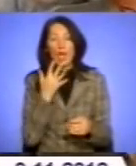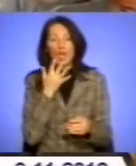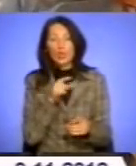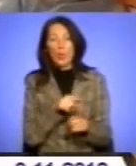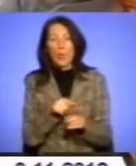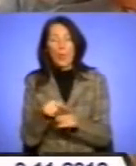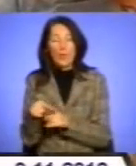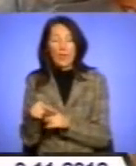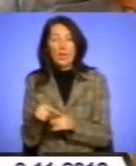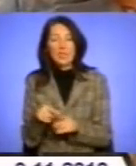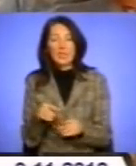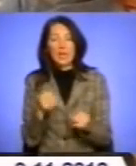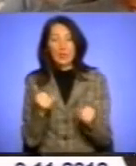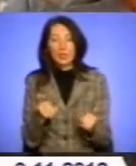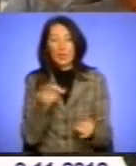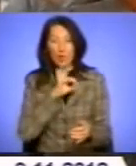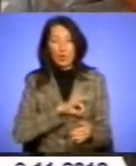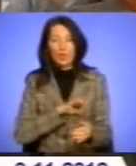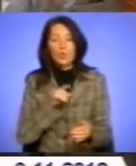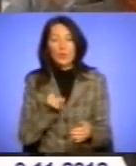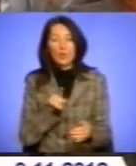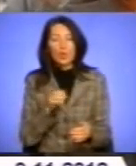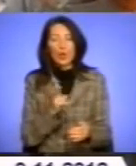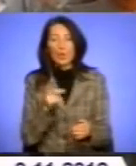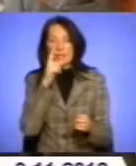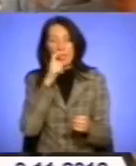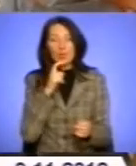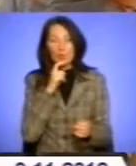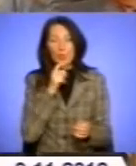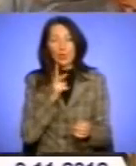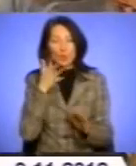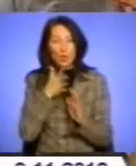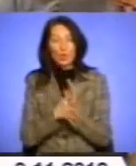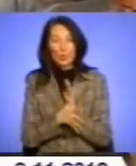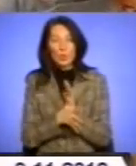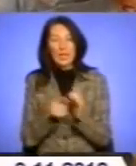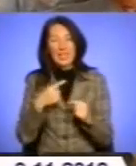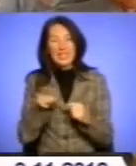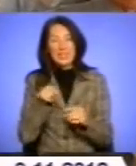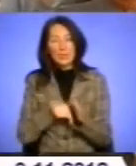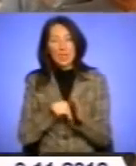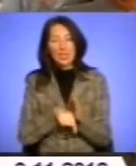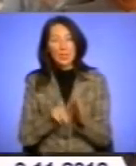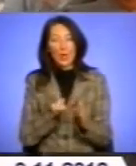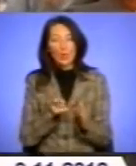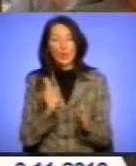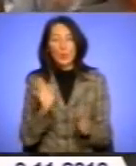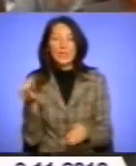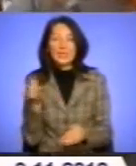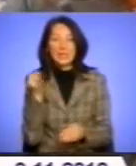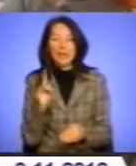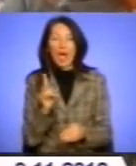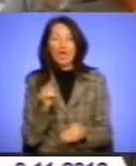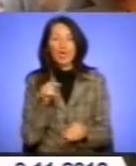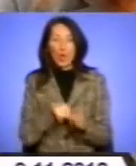нині тому і використовується, бо хтось не розуміє, хтось розуміє з іншим значенням, хтось буде цікавитися, а що